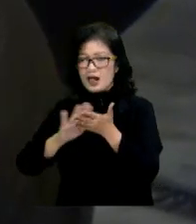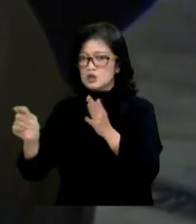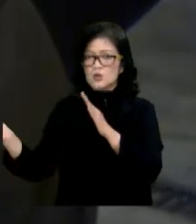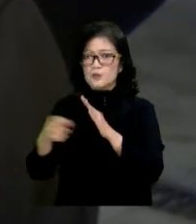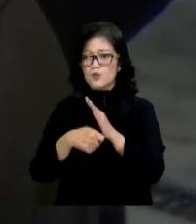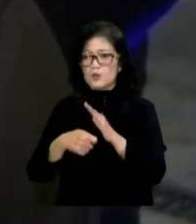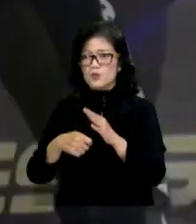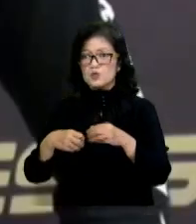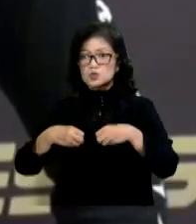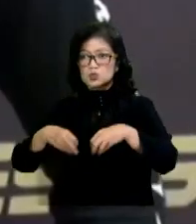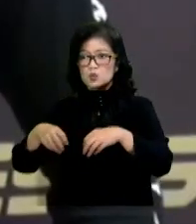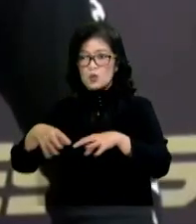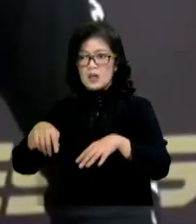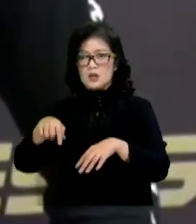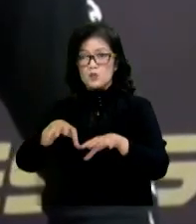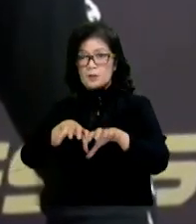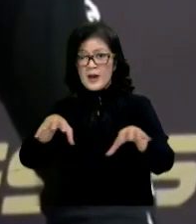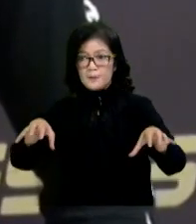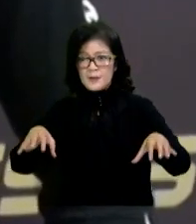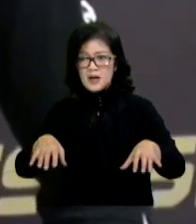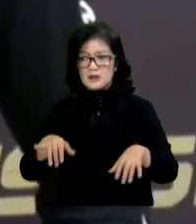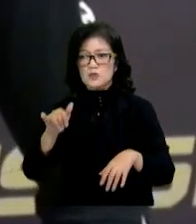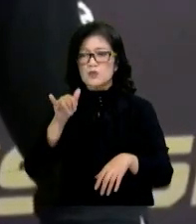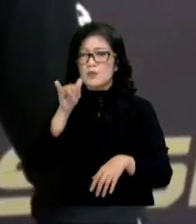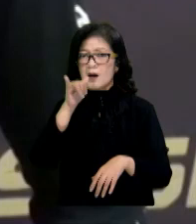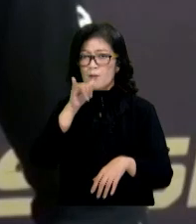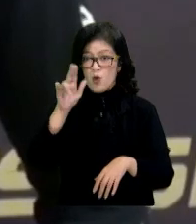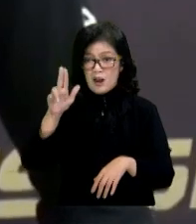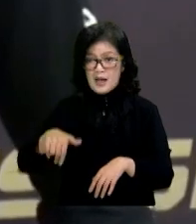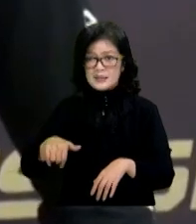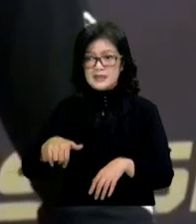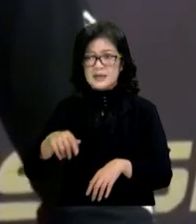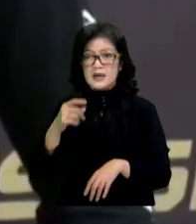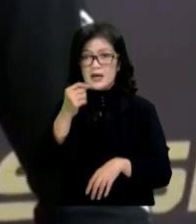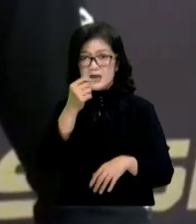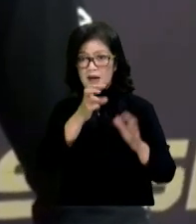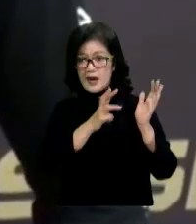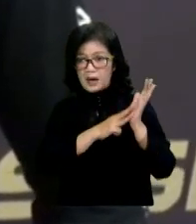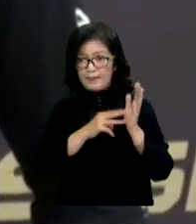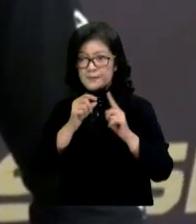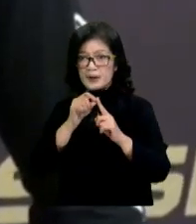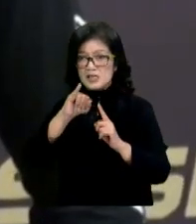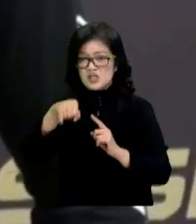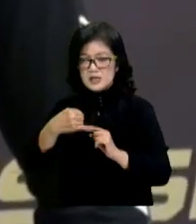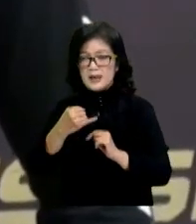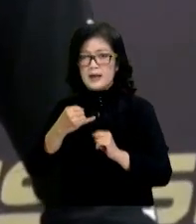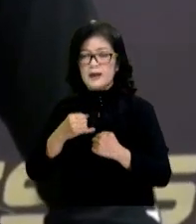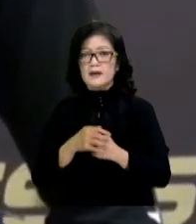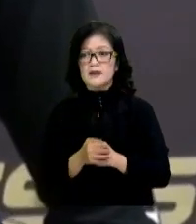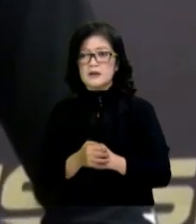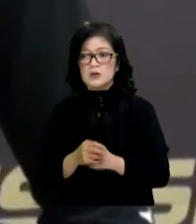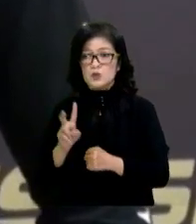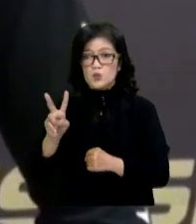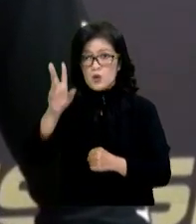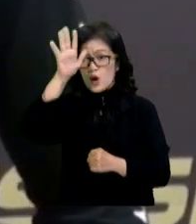lagi. Inisial yang kita amankan ini, inisialnya RM dan PJ. Keduanya, salah satunya ada yang